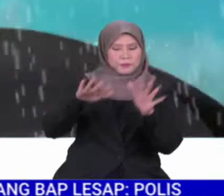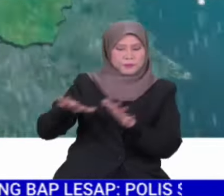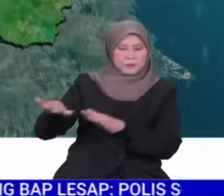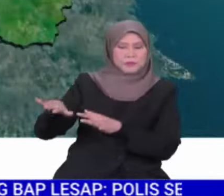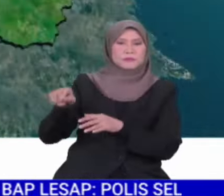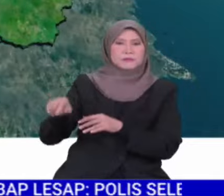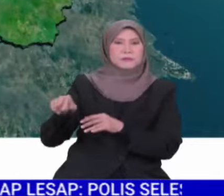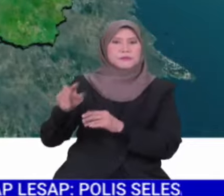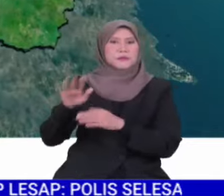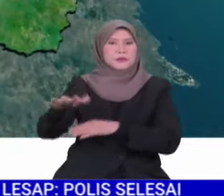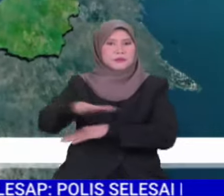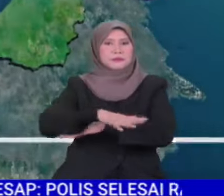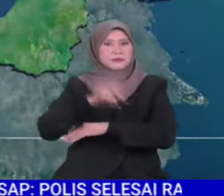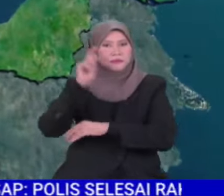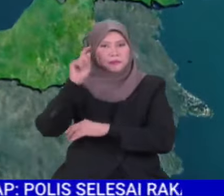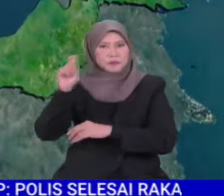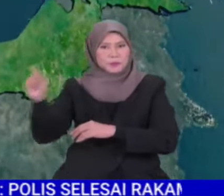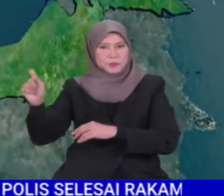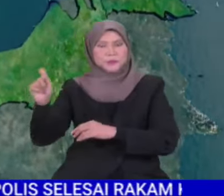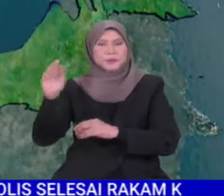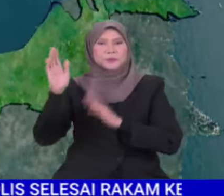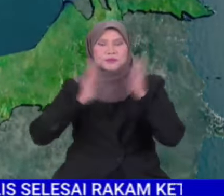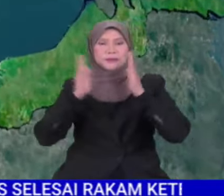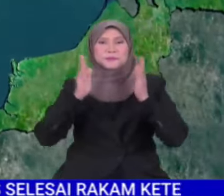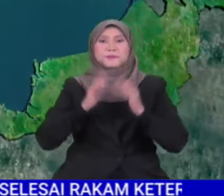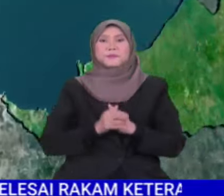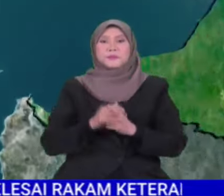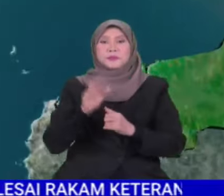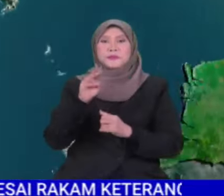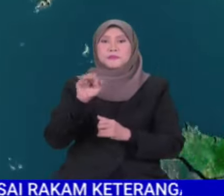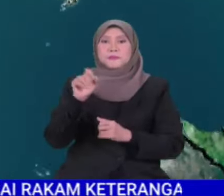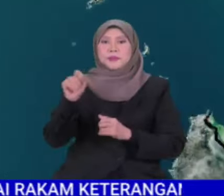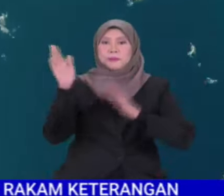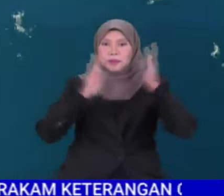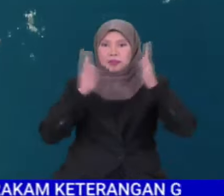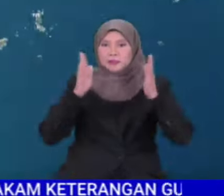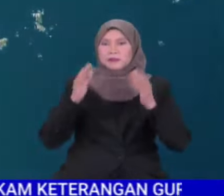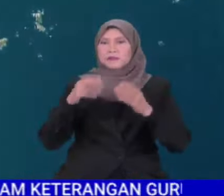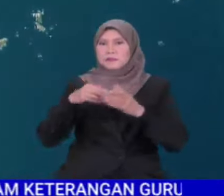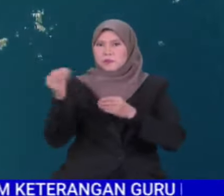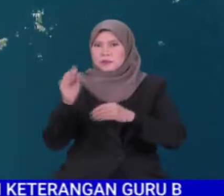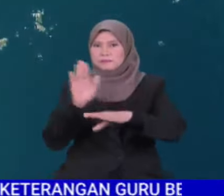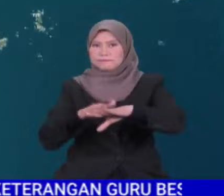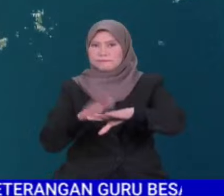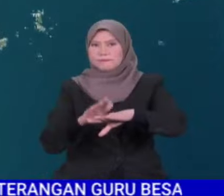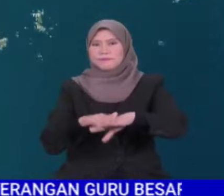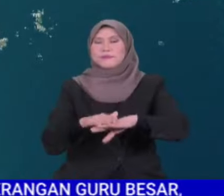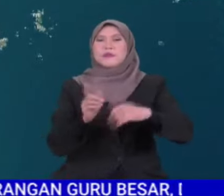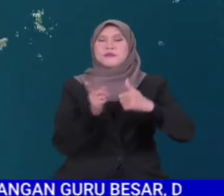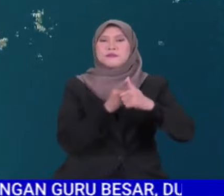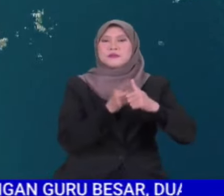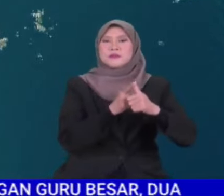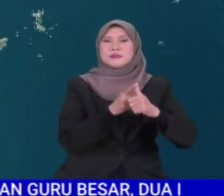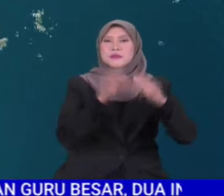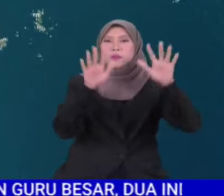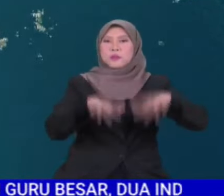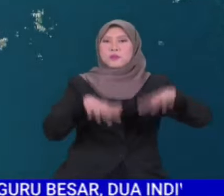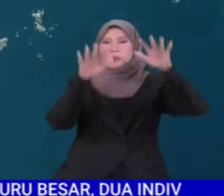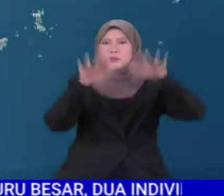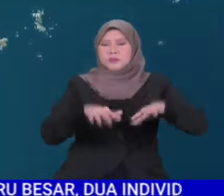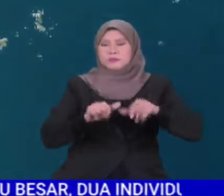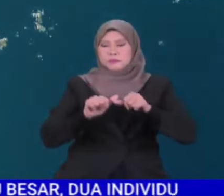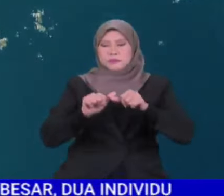bahagian pantai timur semenanjung Malaysia. Justru itu, Met Malaysia telah pun mengeluarkan dua jenis amaran. Amaran yang pertama adalah amaran hujan